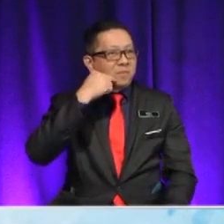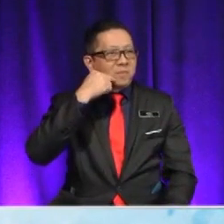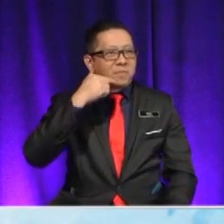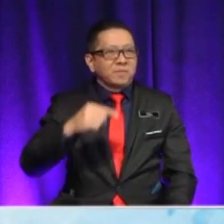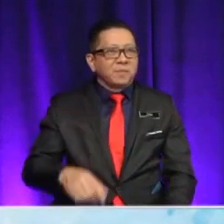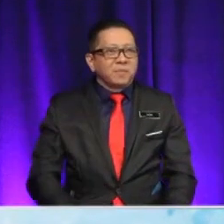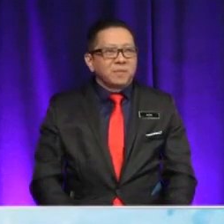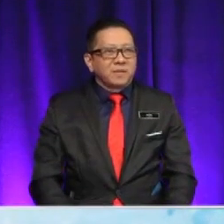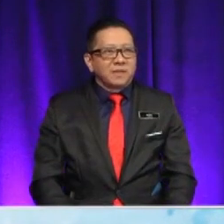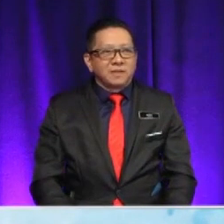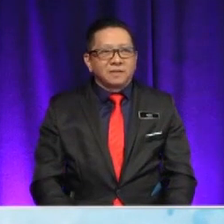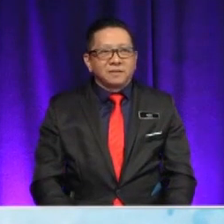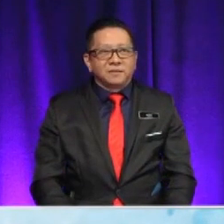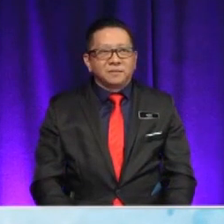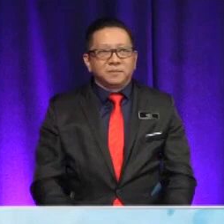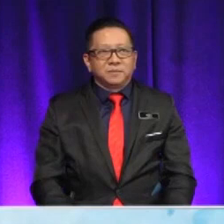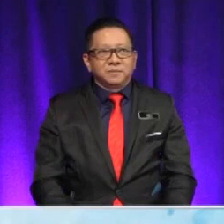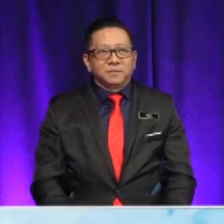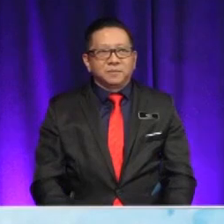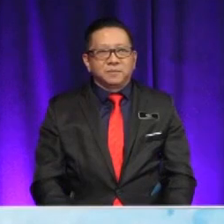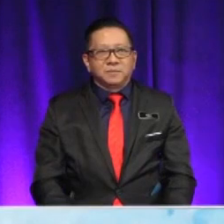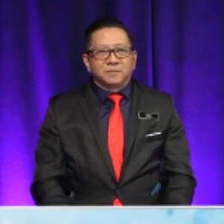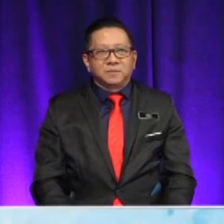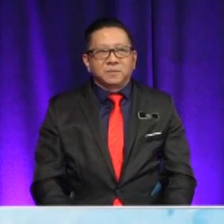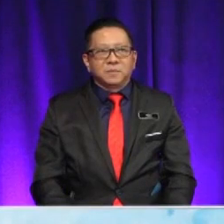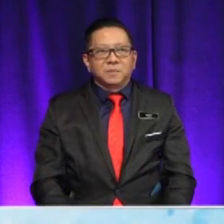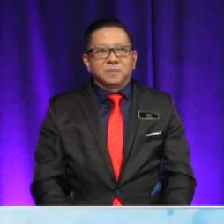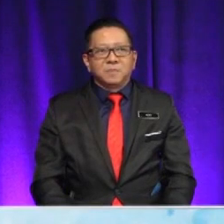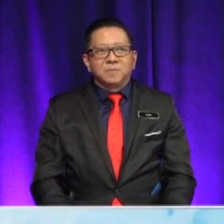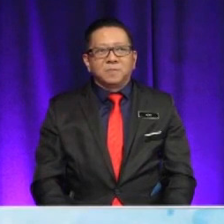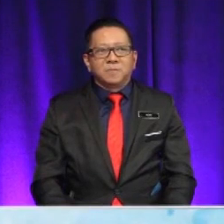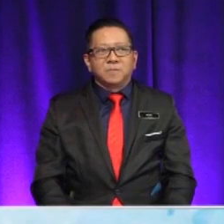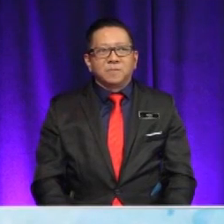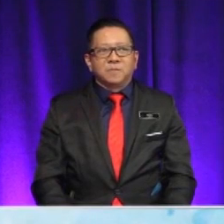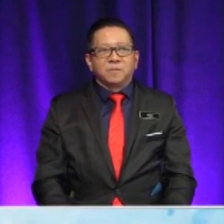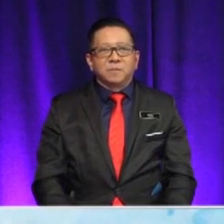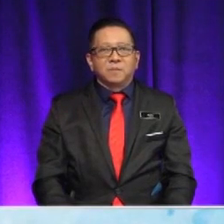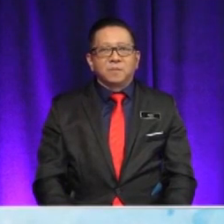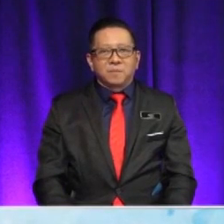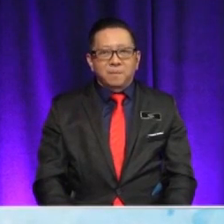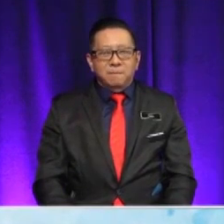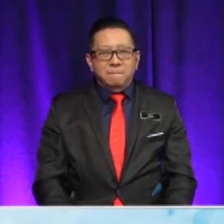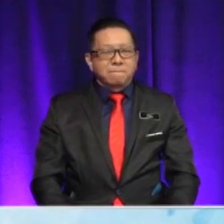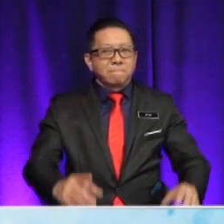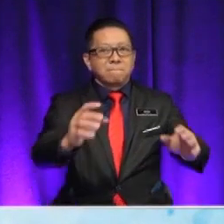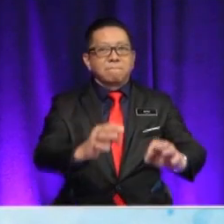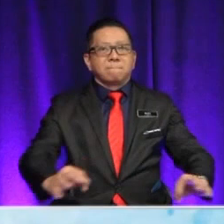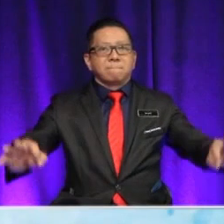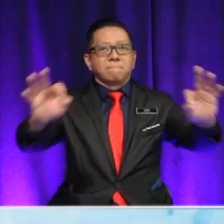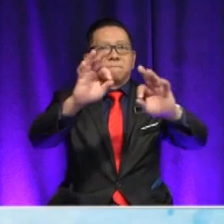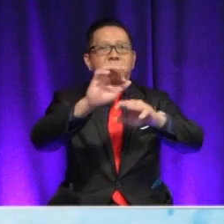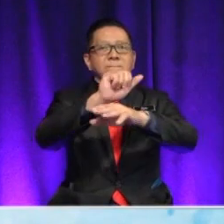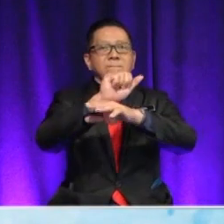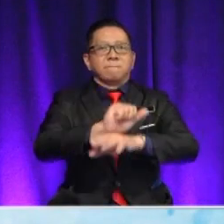Okey. Okey, jadi cum. Kita tehat. Okey, kepentingan mengamalkan